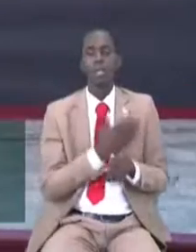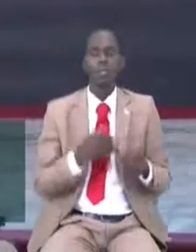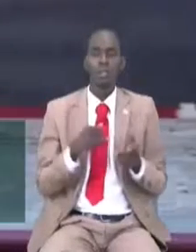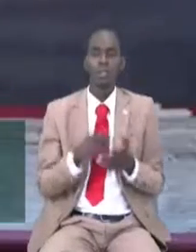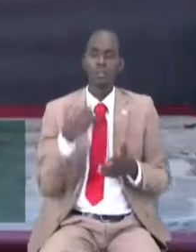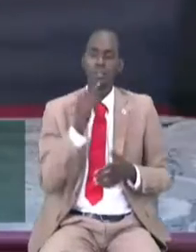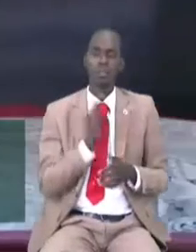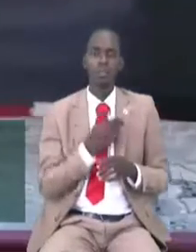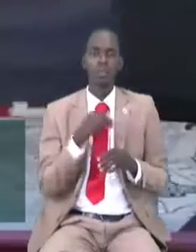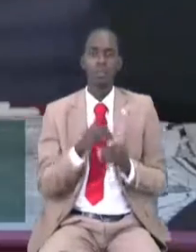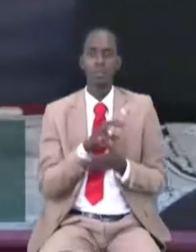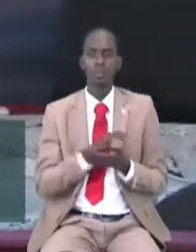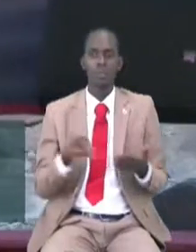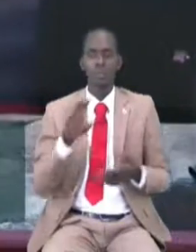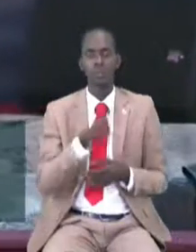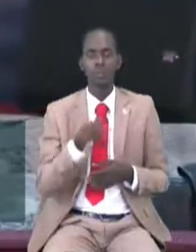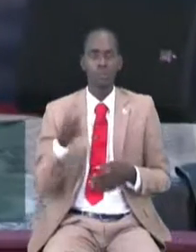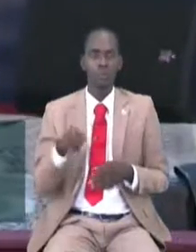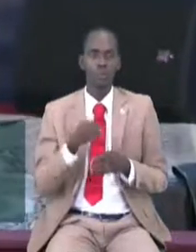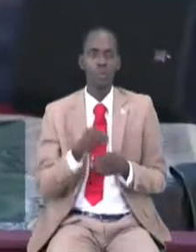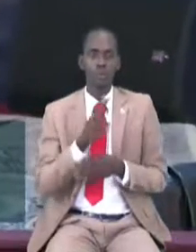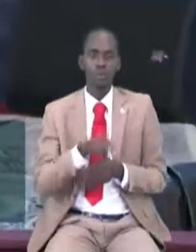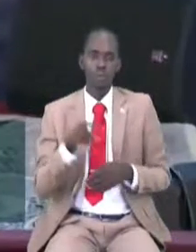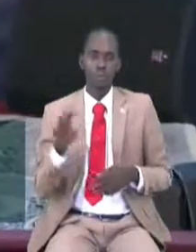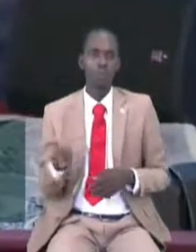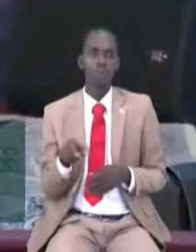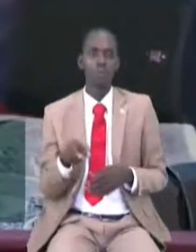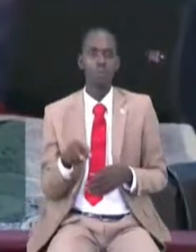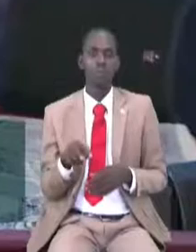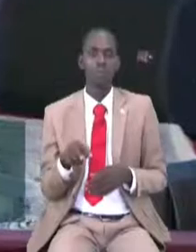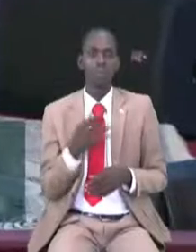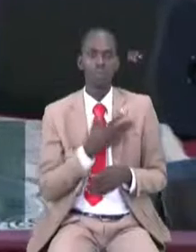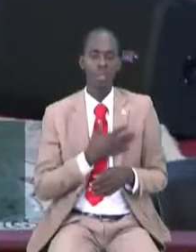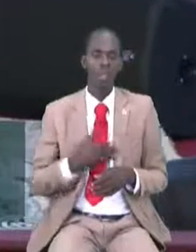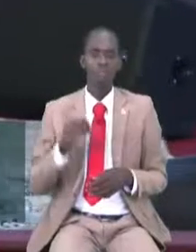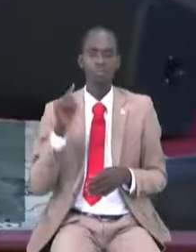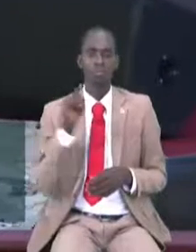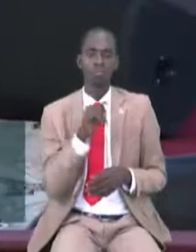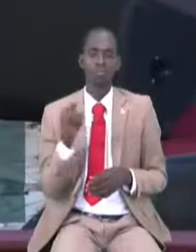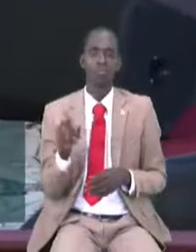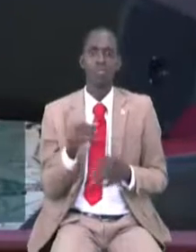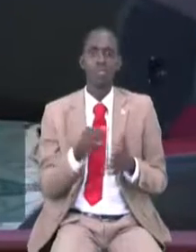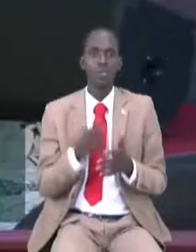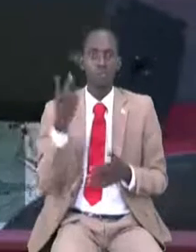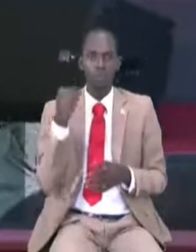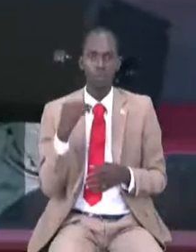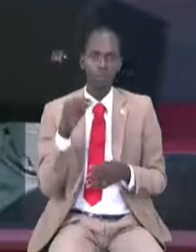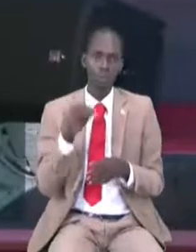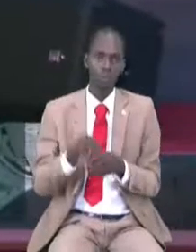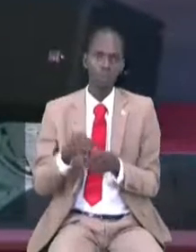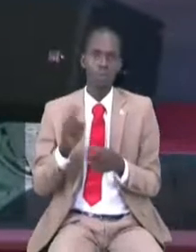c'est pourquoi cela lui fut imputé à justice. Verset